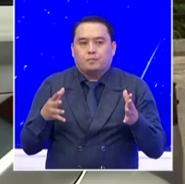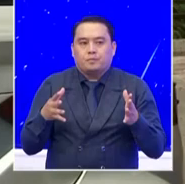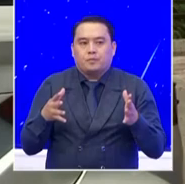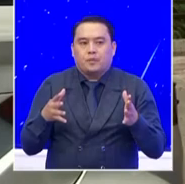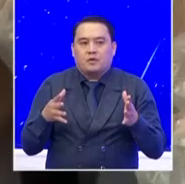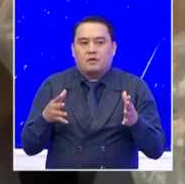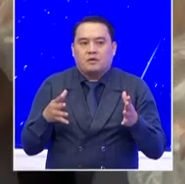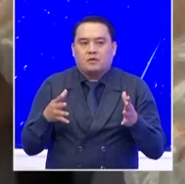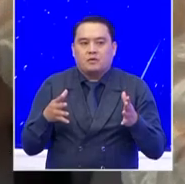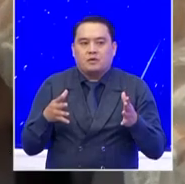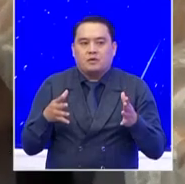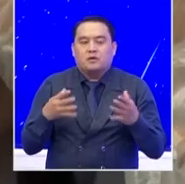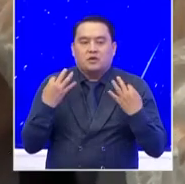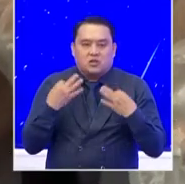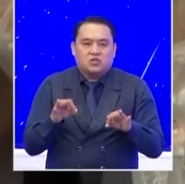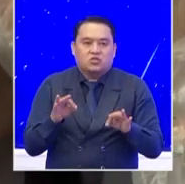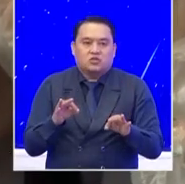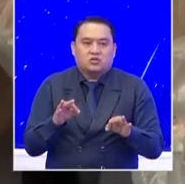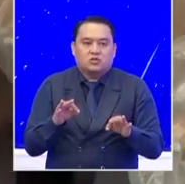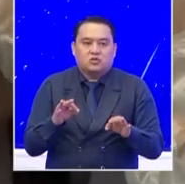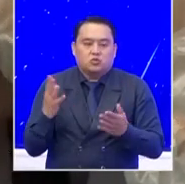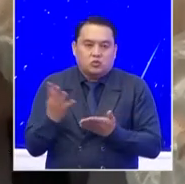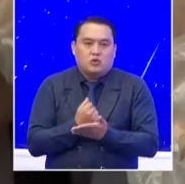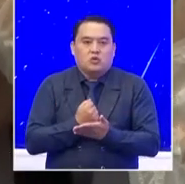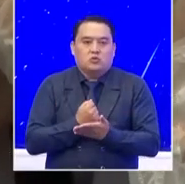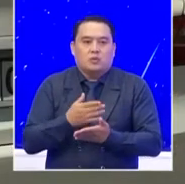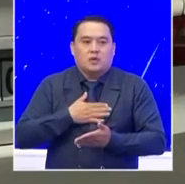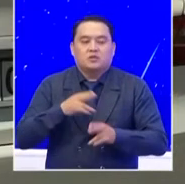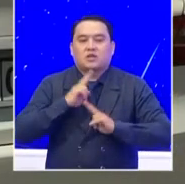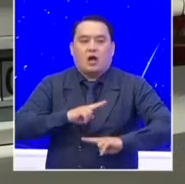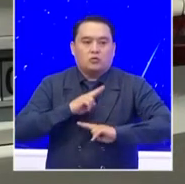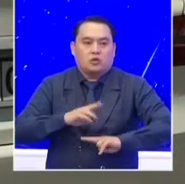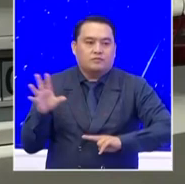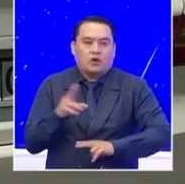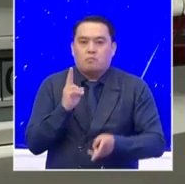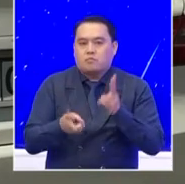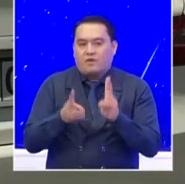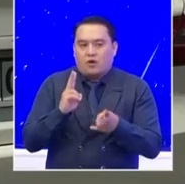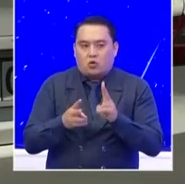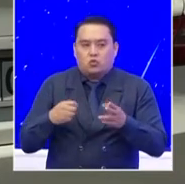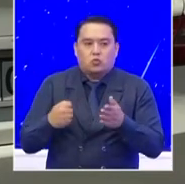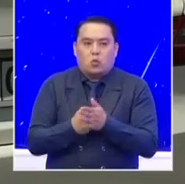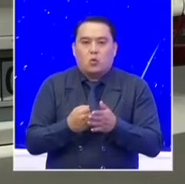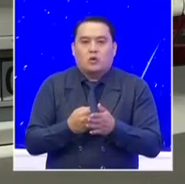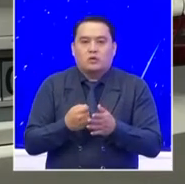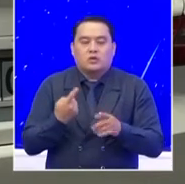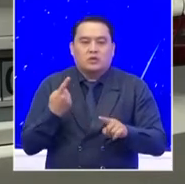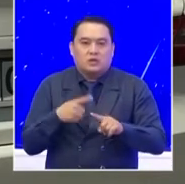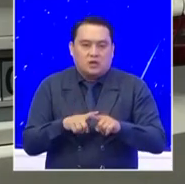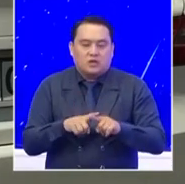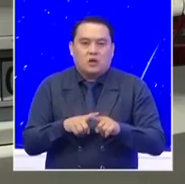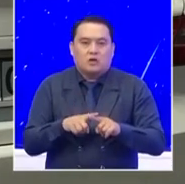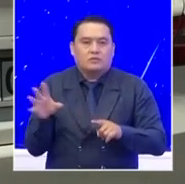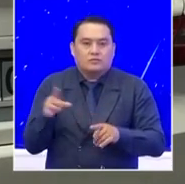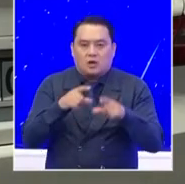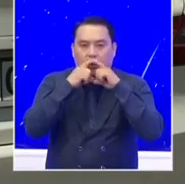Ну, вышли наконец-то. Все сотрудники, начиная с поваров, заканчивая до техничек, все